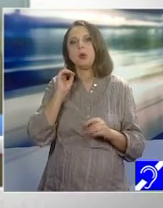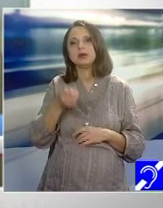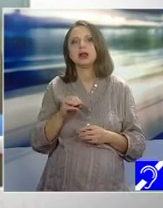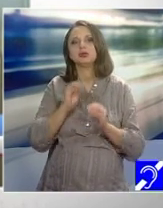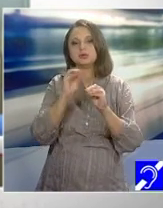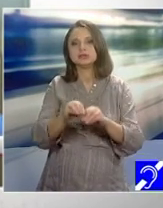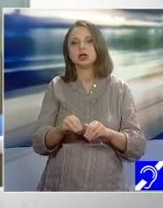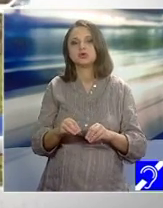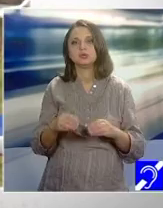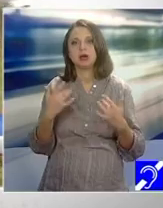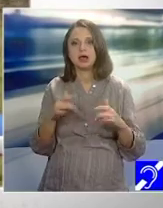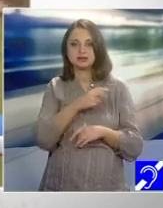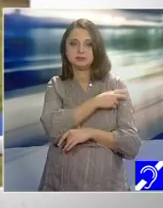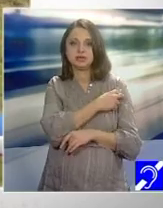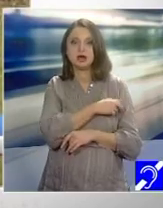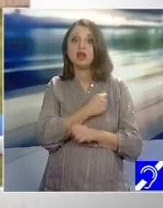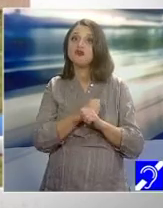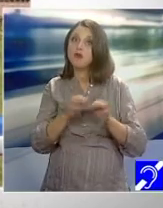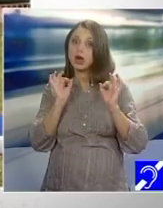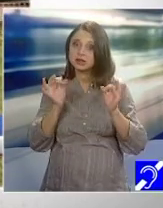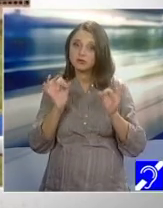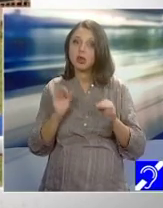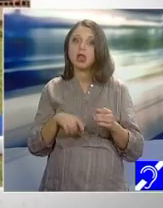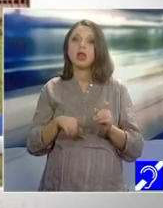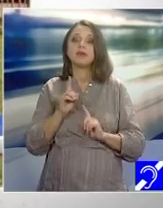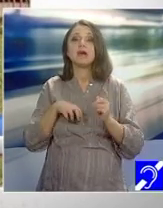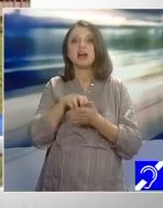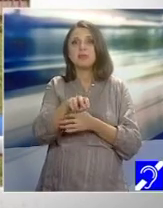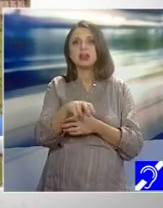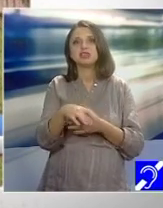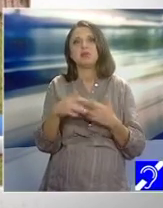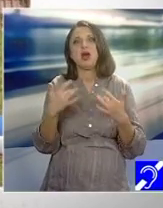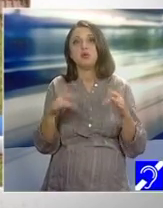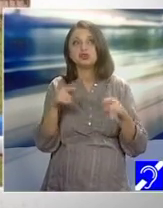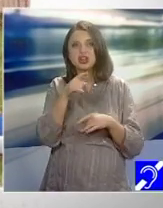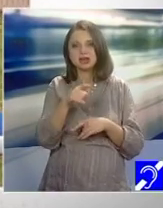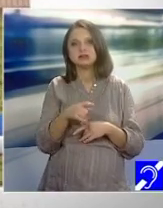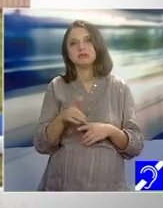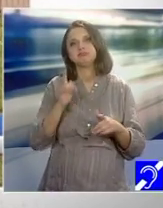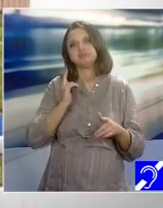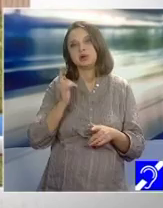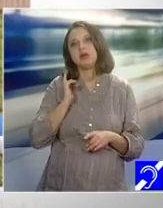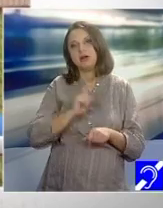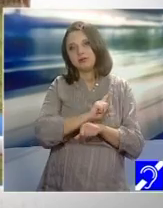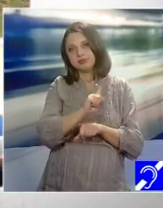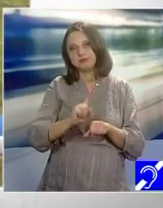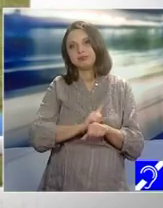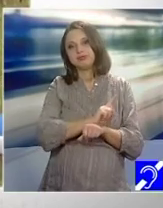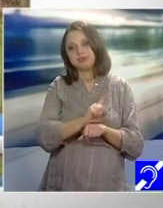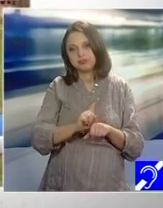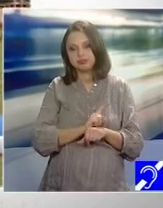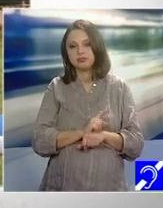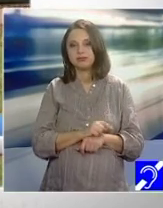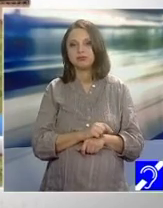la urgență. Este util, că dacă mergem cu ei la urgențe, stăm acolo foarte mult. Adică mă gândesc